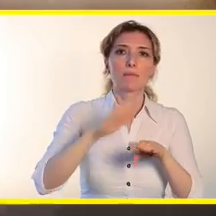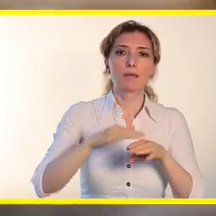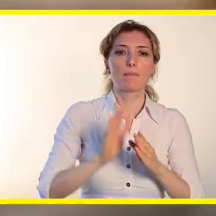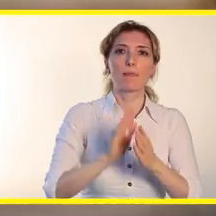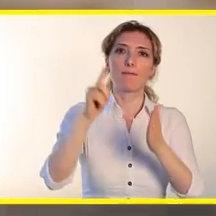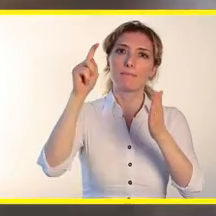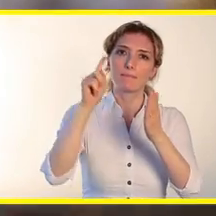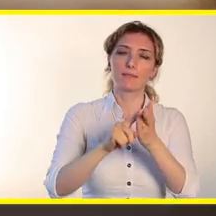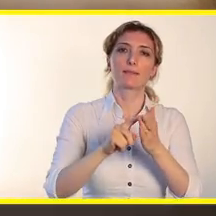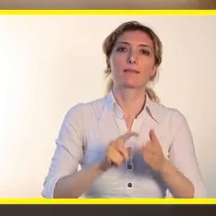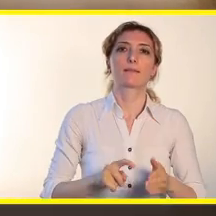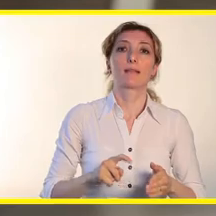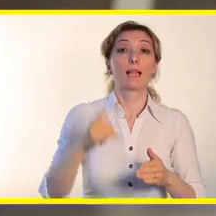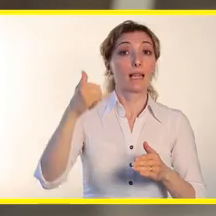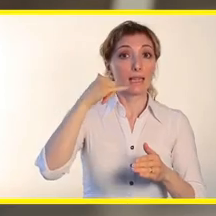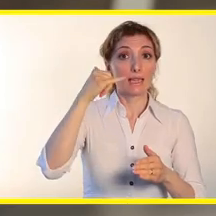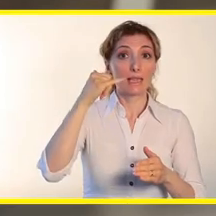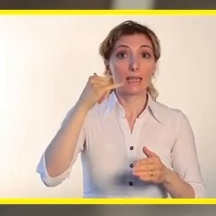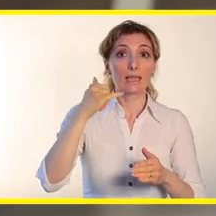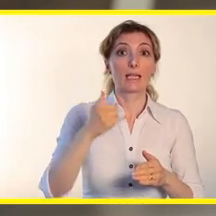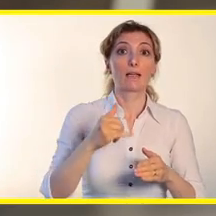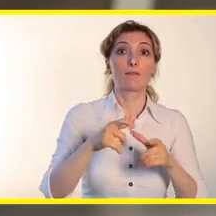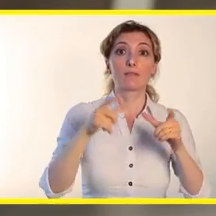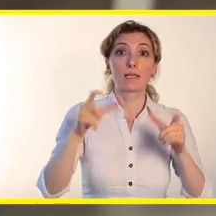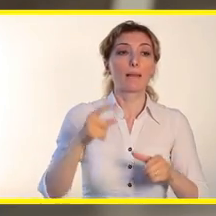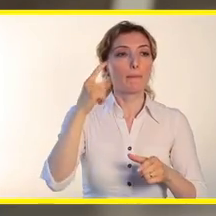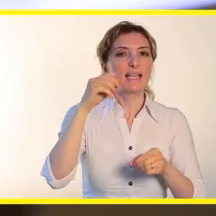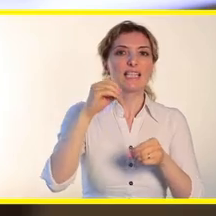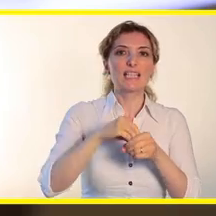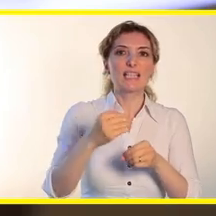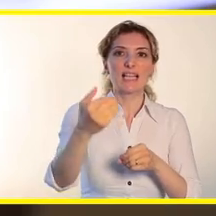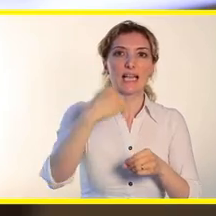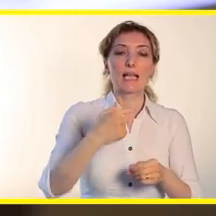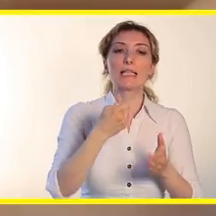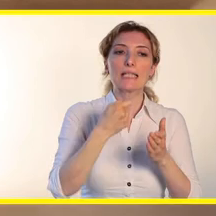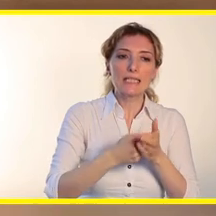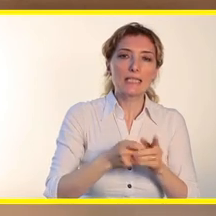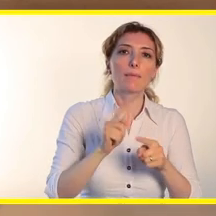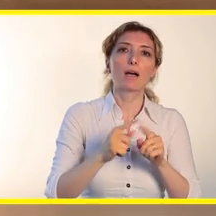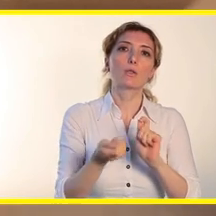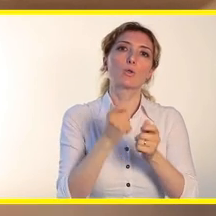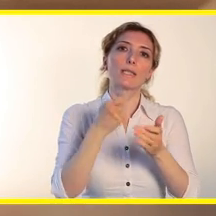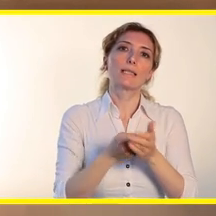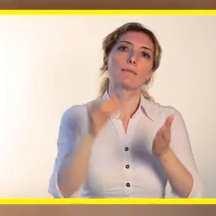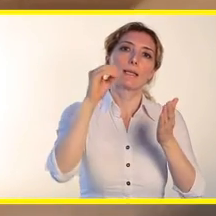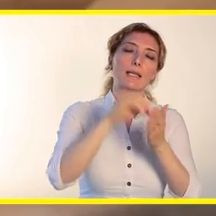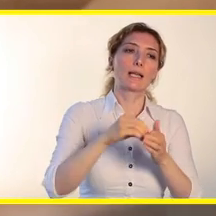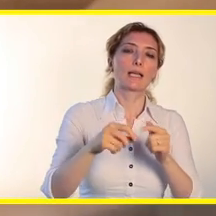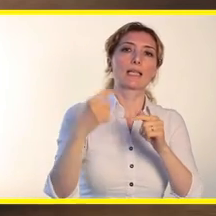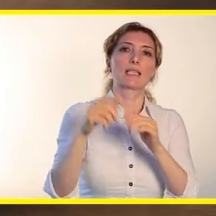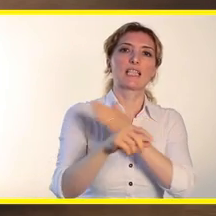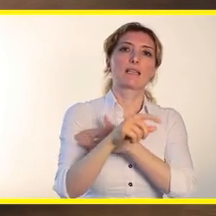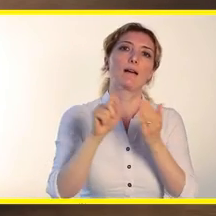ileri butonuna tıklayın. Telefon sahibi bilgisi için gelen ekrana adınızı ve soyadınızı girerek sağ oka